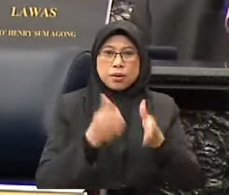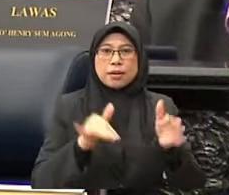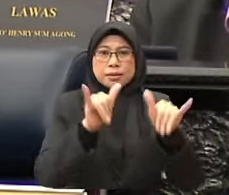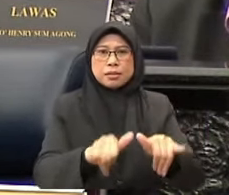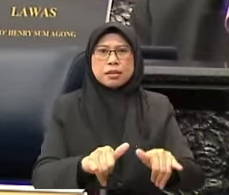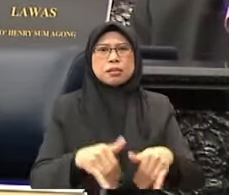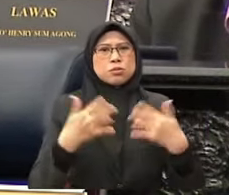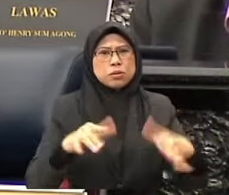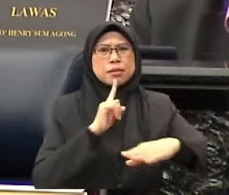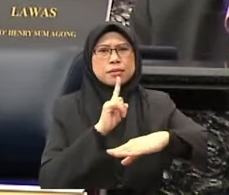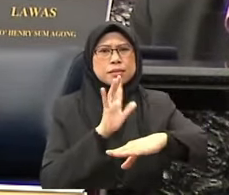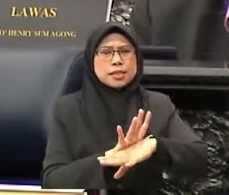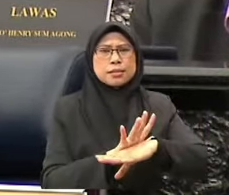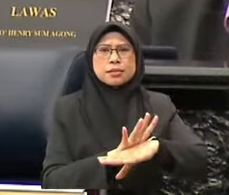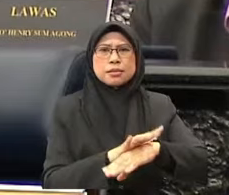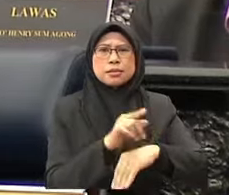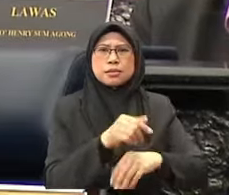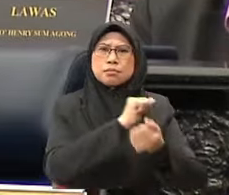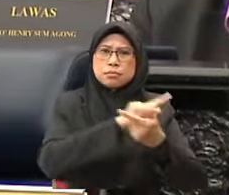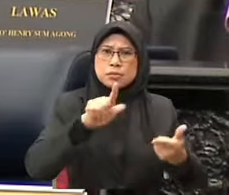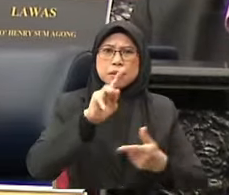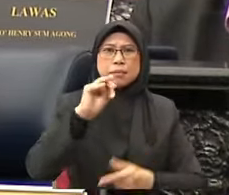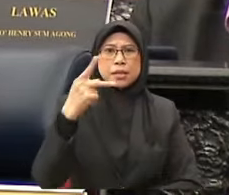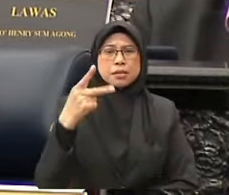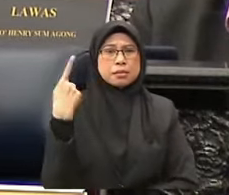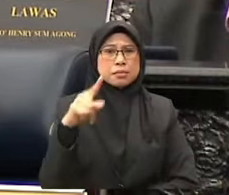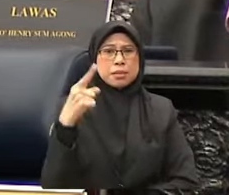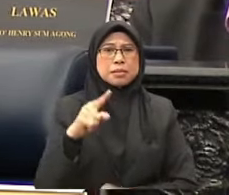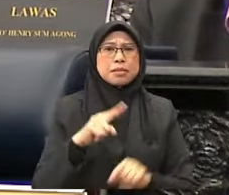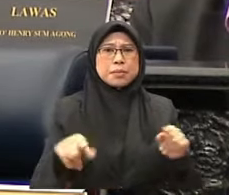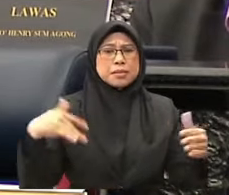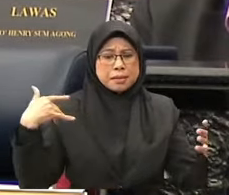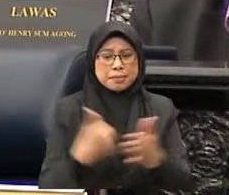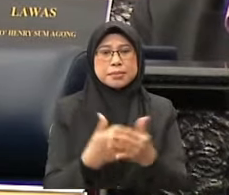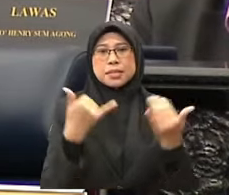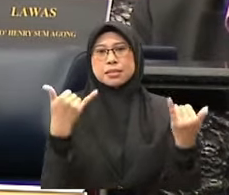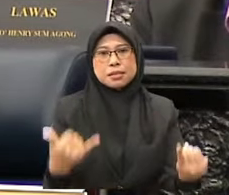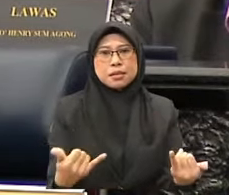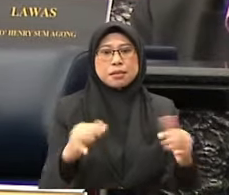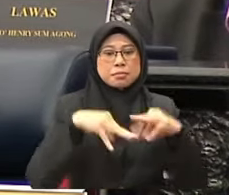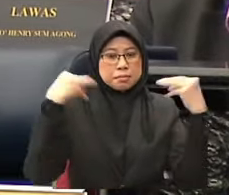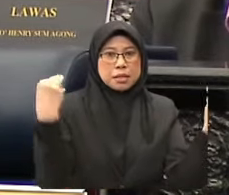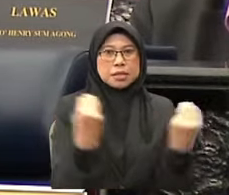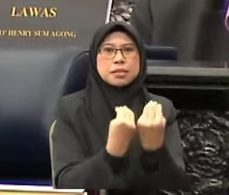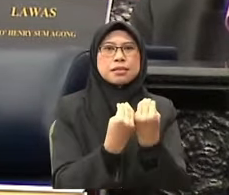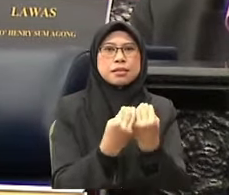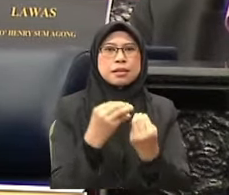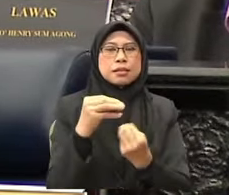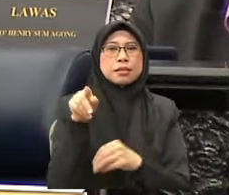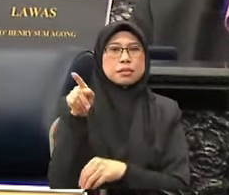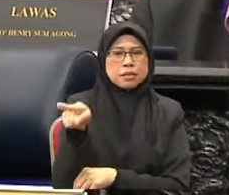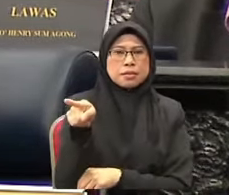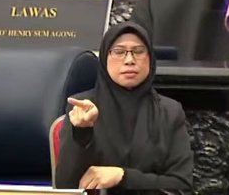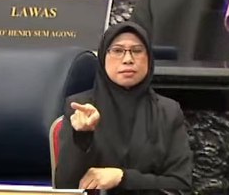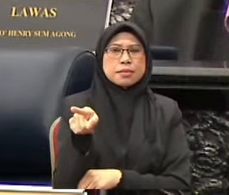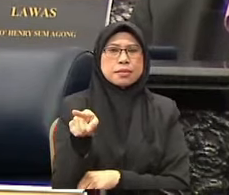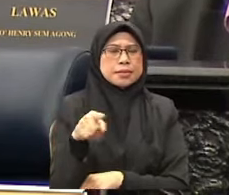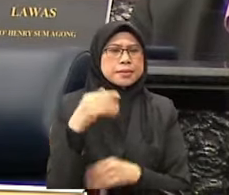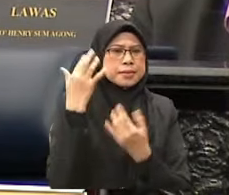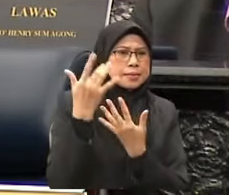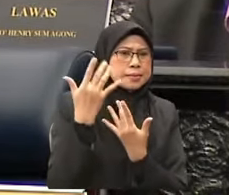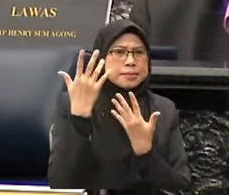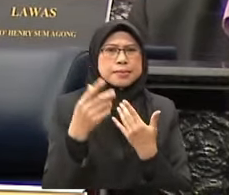mana sudah dijanjikan kemudian diluluskan dalam RMK 11 namun sehingga hari ini masyarakat madani di sana masih